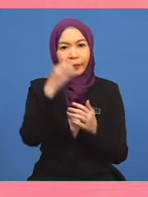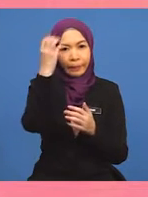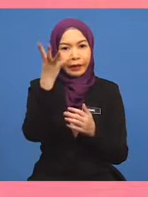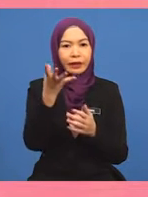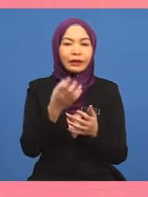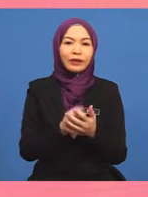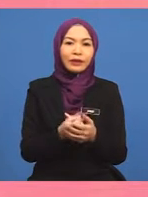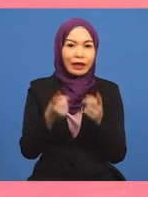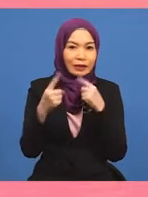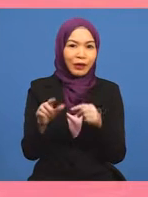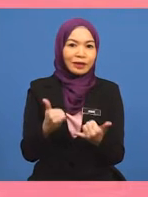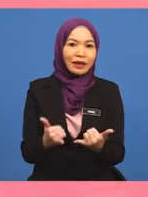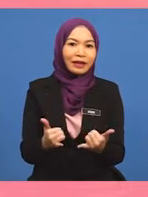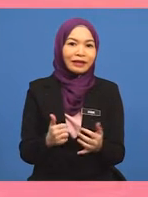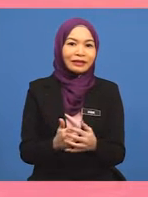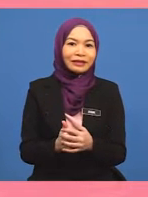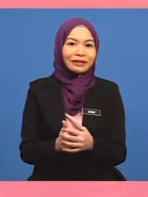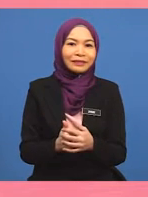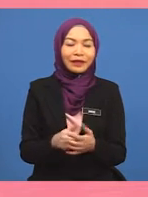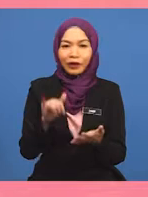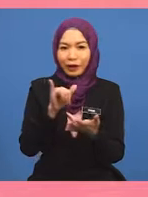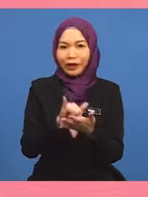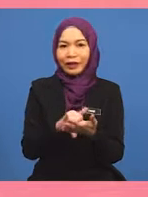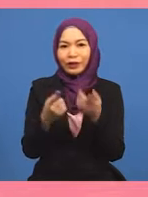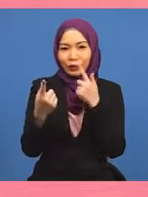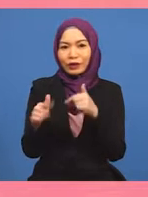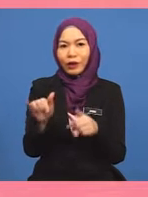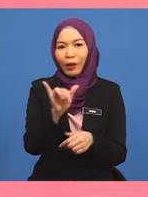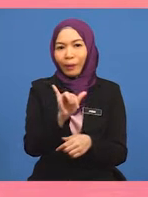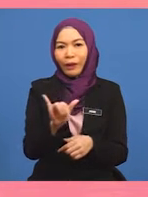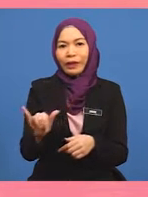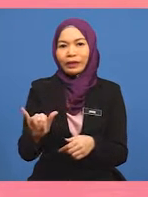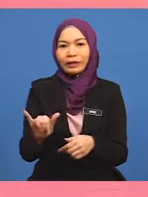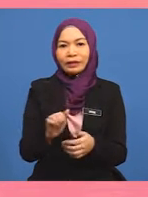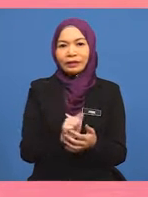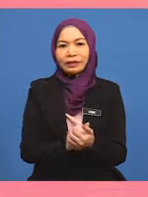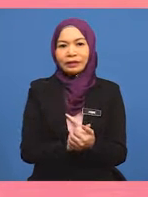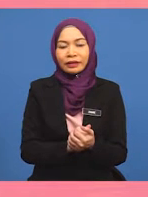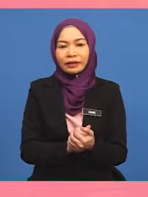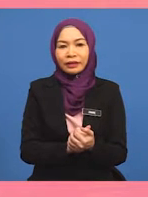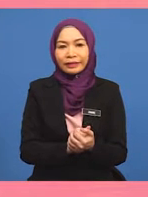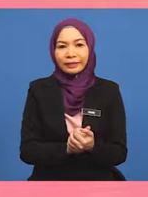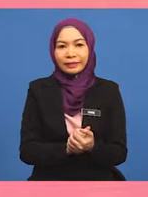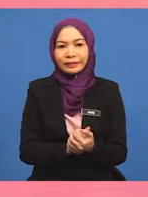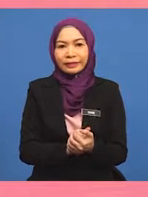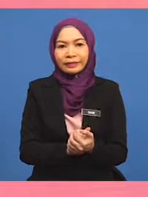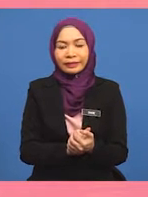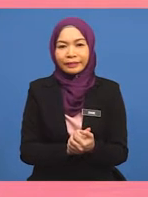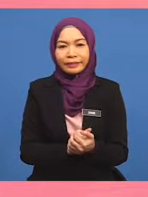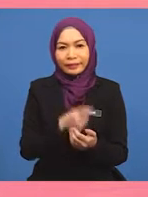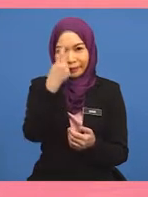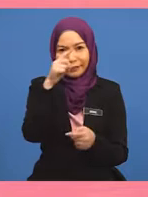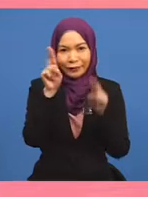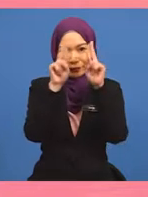Baiklah, murid-murid. Ini adalah jawapan kepada soalan uji minda